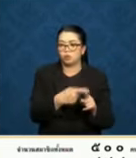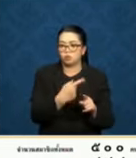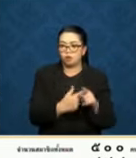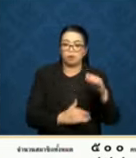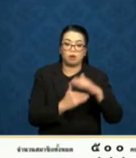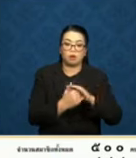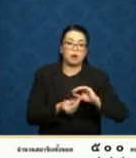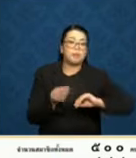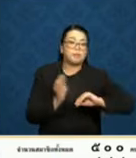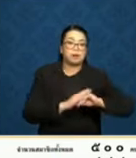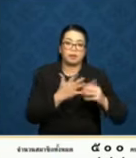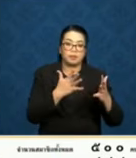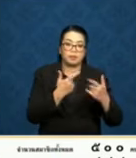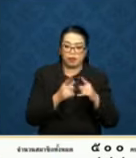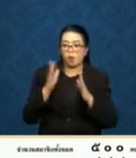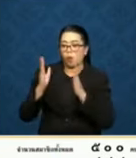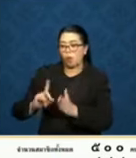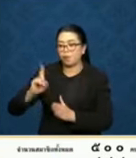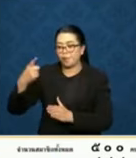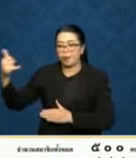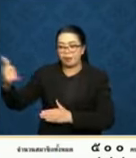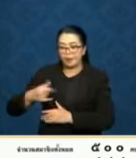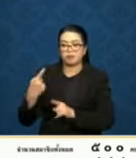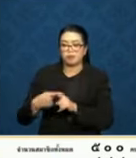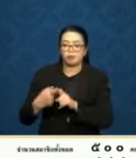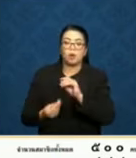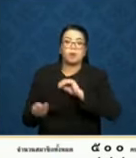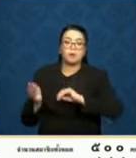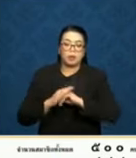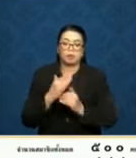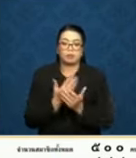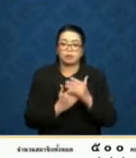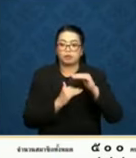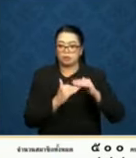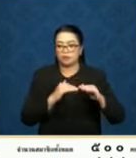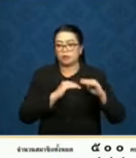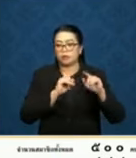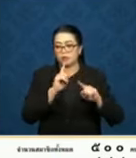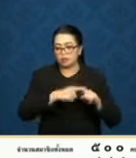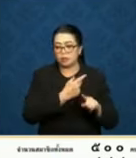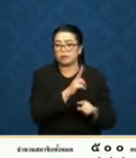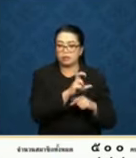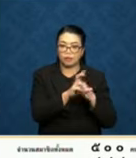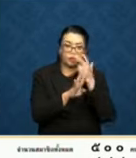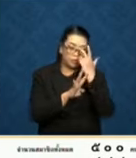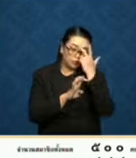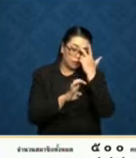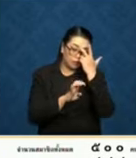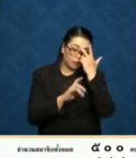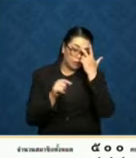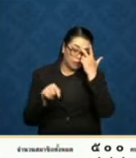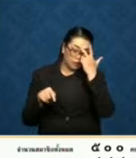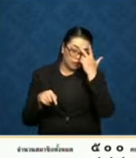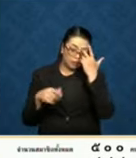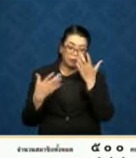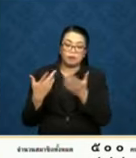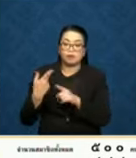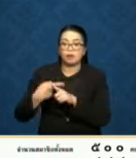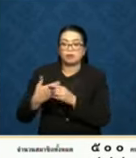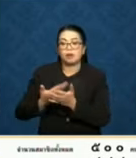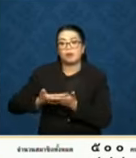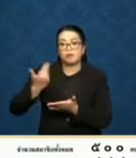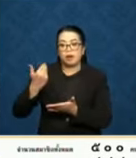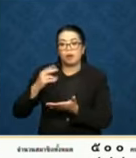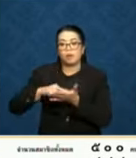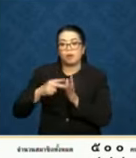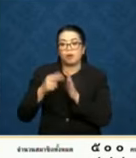ไม่ได้มการเพิ่มอย่ไรนะครับางรายนั้นยัเช่าอยู่ที่อัตราเดือละ 300 ถึ 400าทนะครับแต่ว่าอัราค่าเช่าที่แพง